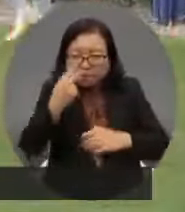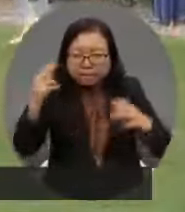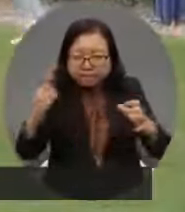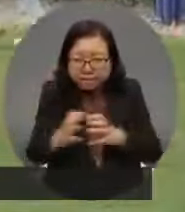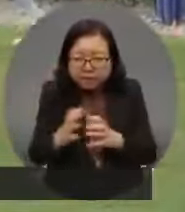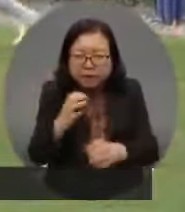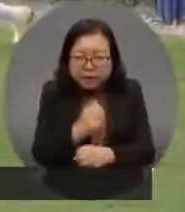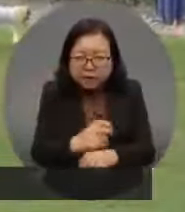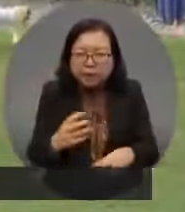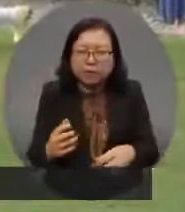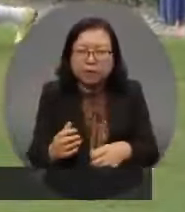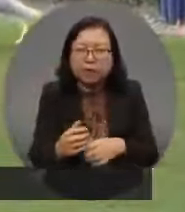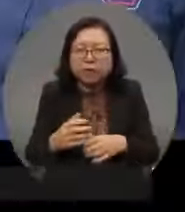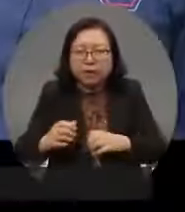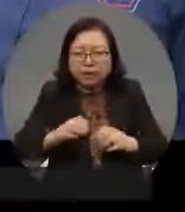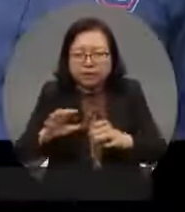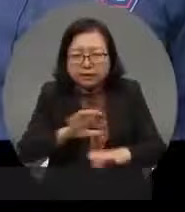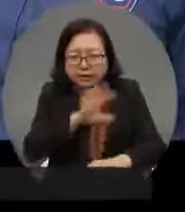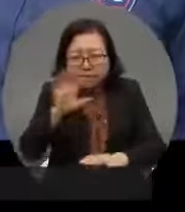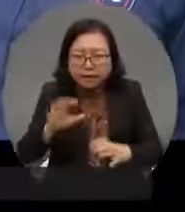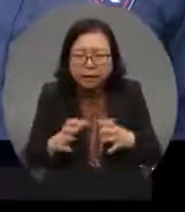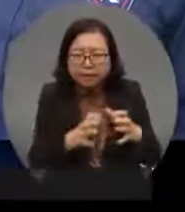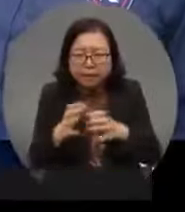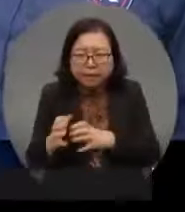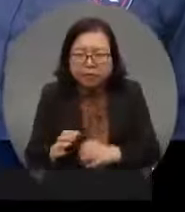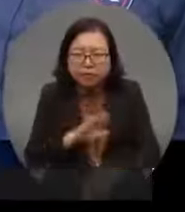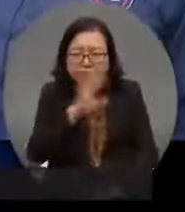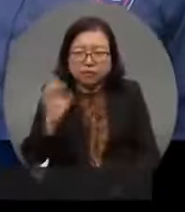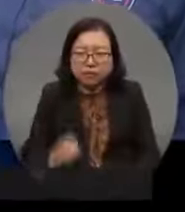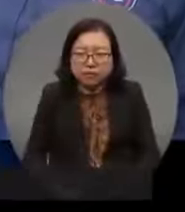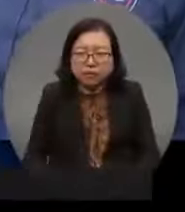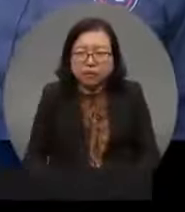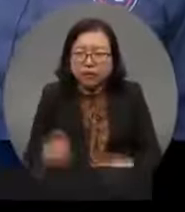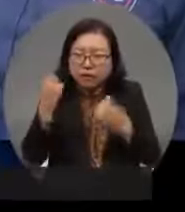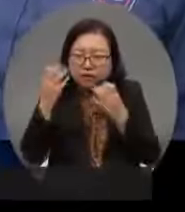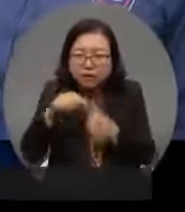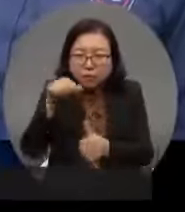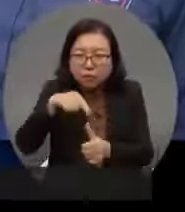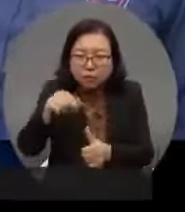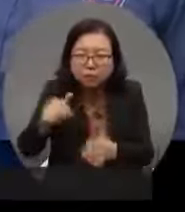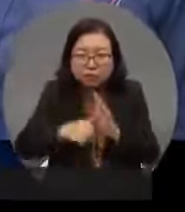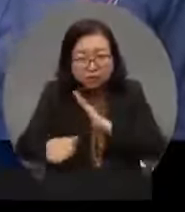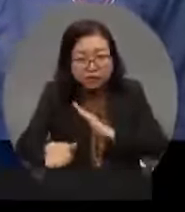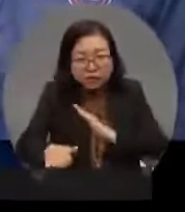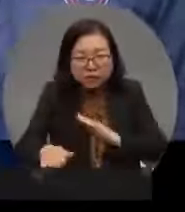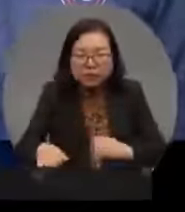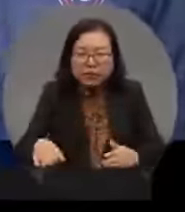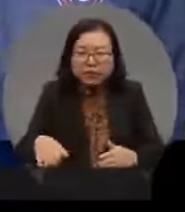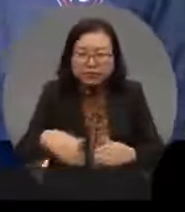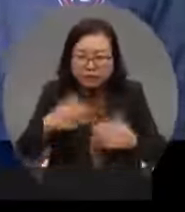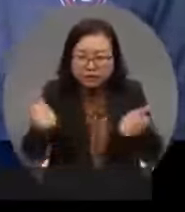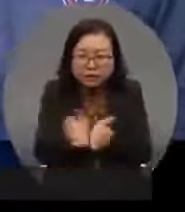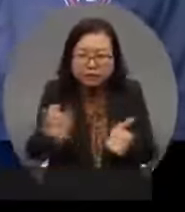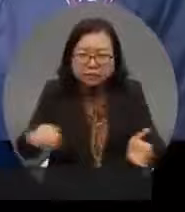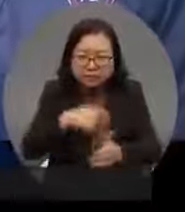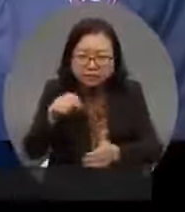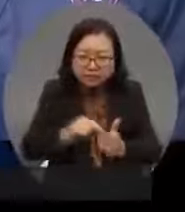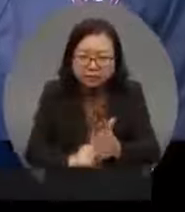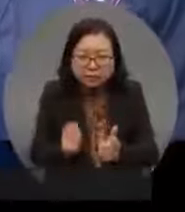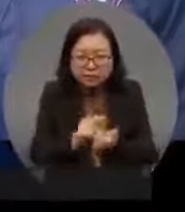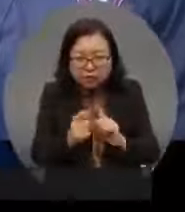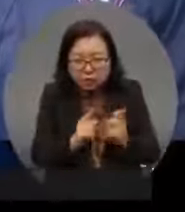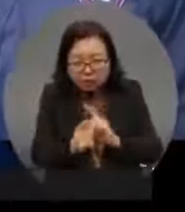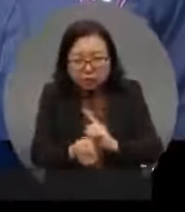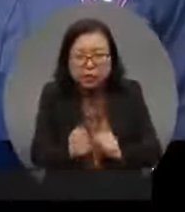데 주력했습니다. 새로 들어온 선수들이 저희 팀의 어떤 분위기라든가 문화라든가 그런